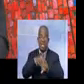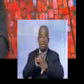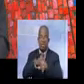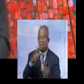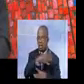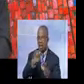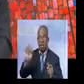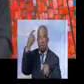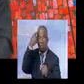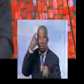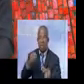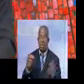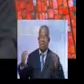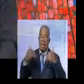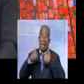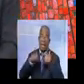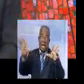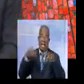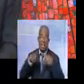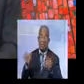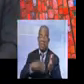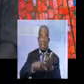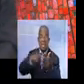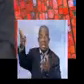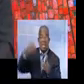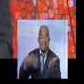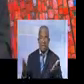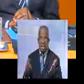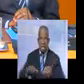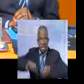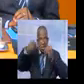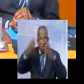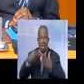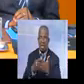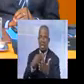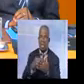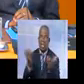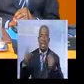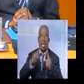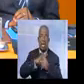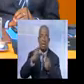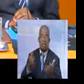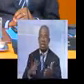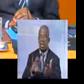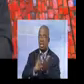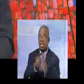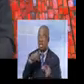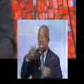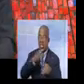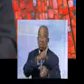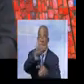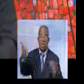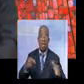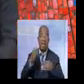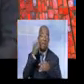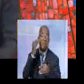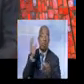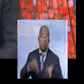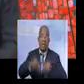clair. Il s'agissait dans un premier temps de 4,9 milliards de francs CFA. Le chef de l'État a consenti à